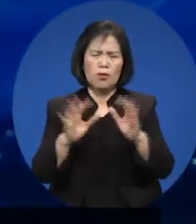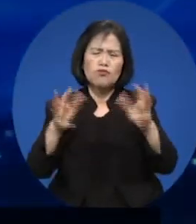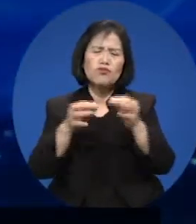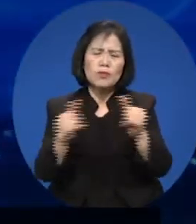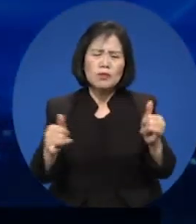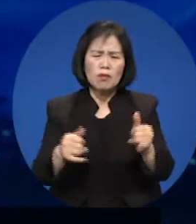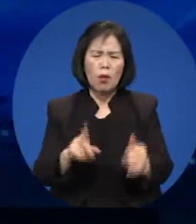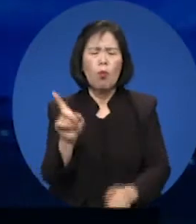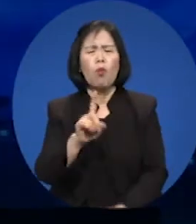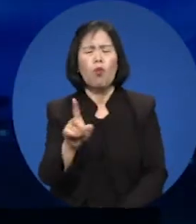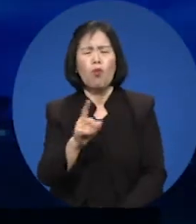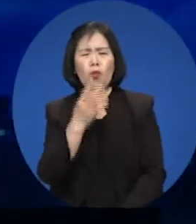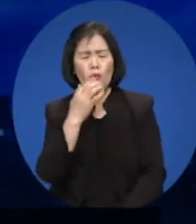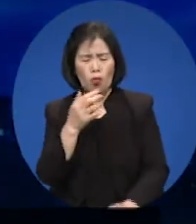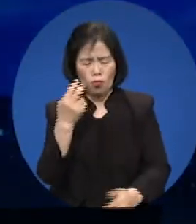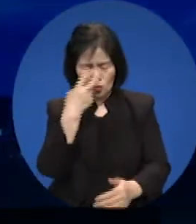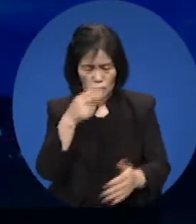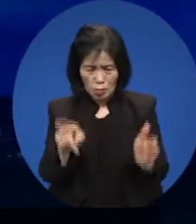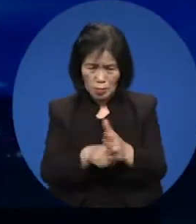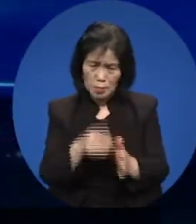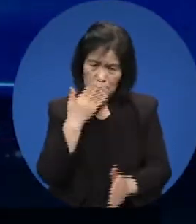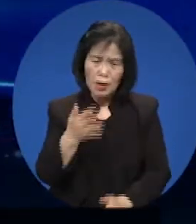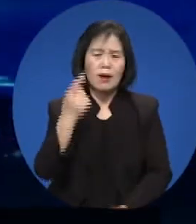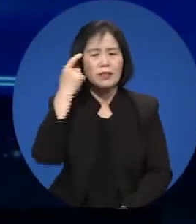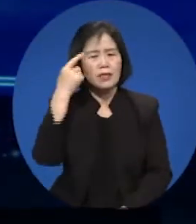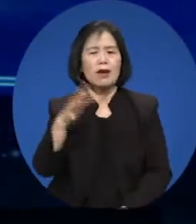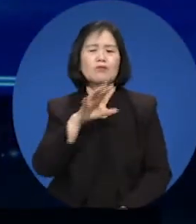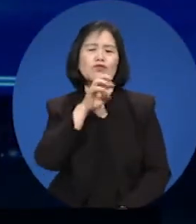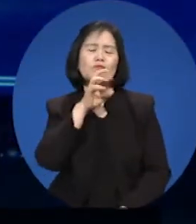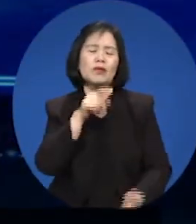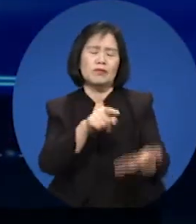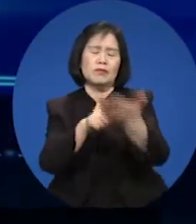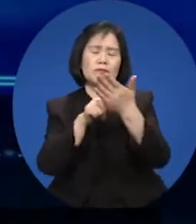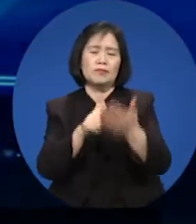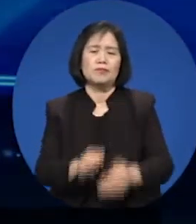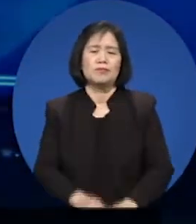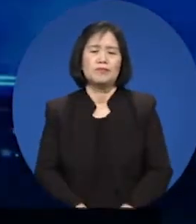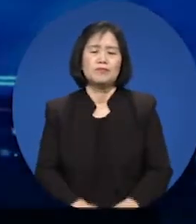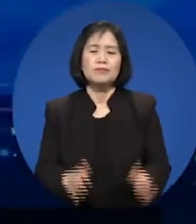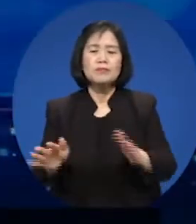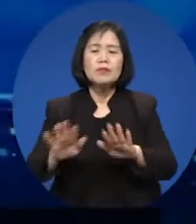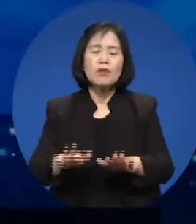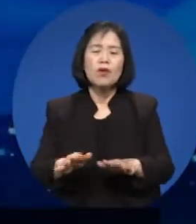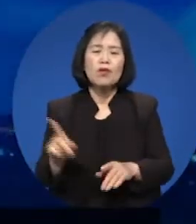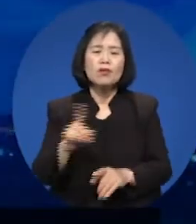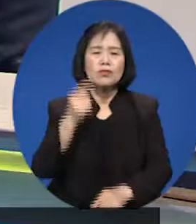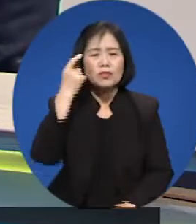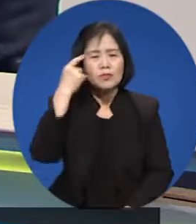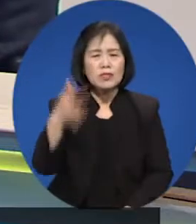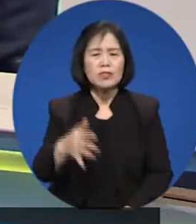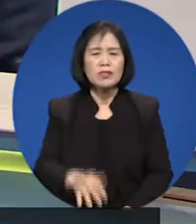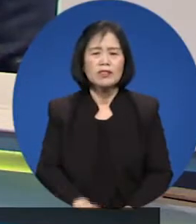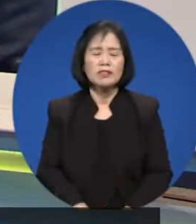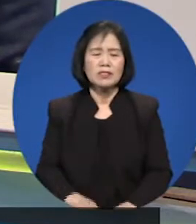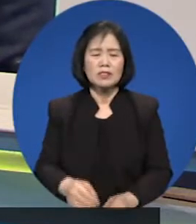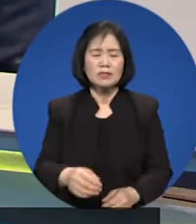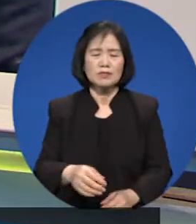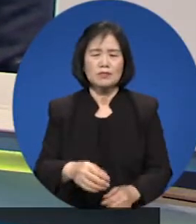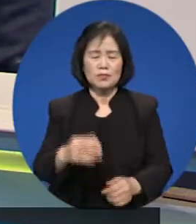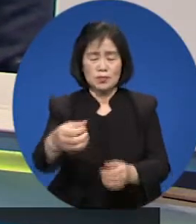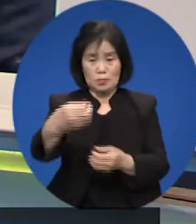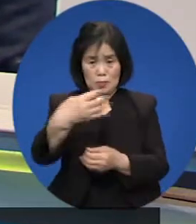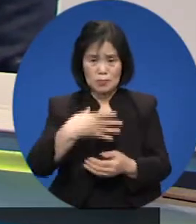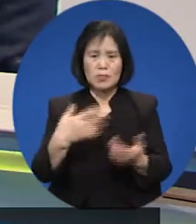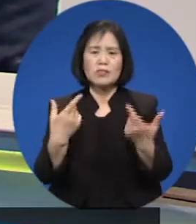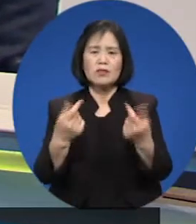이게 뭐냐 이 조사 믿을만 하냐 이렇게 불만을 표시했습니다 이번엔 어떨까요 뭐 즈음 중편 뭔가가 지적해 주셨듯이